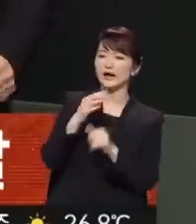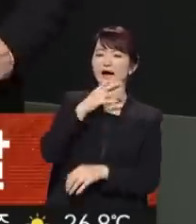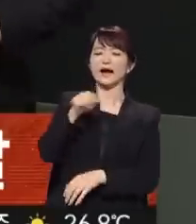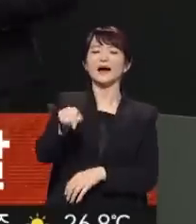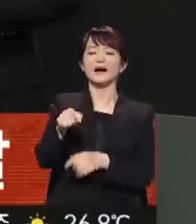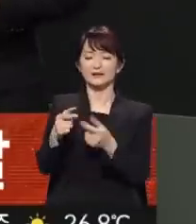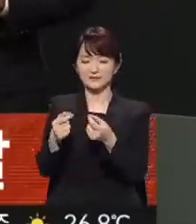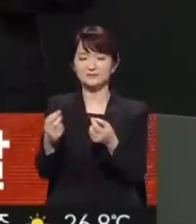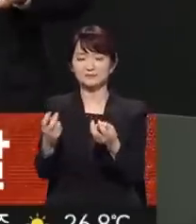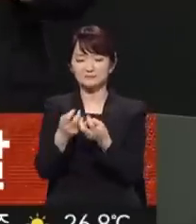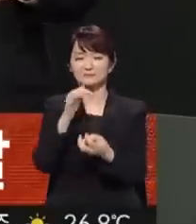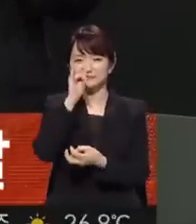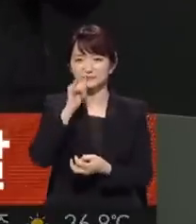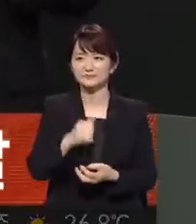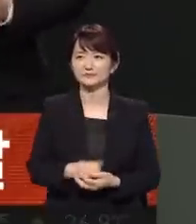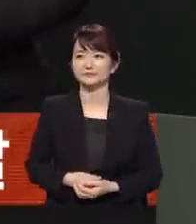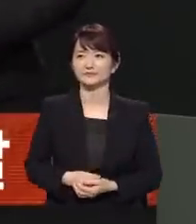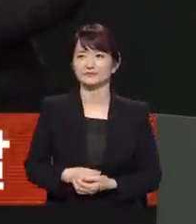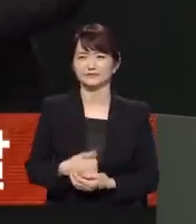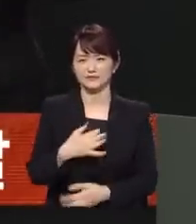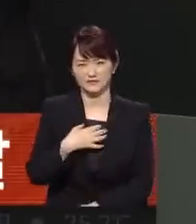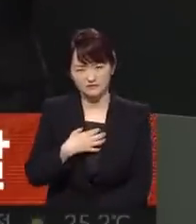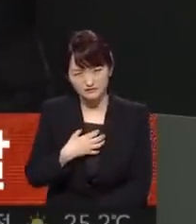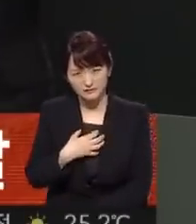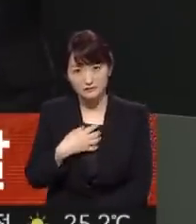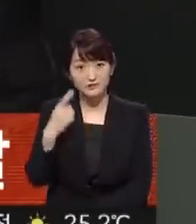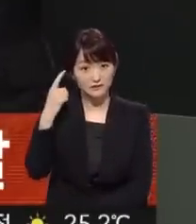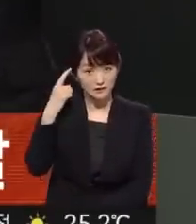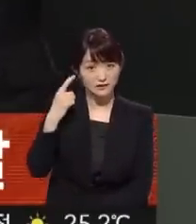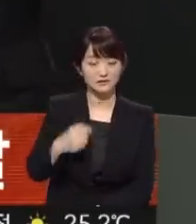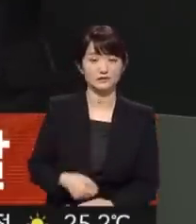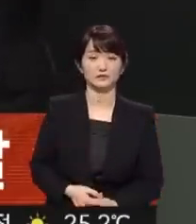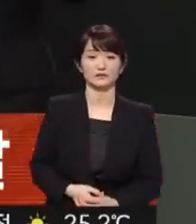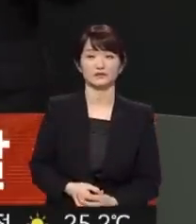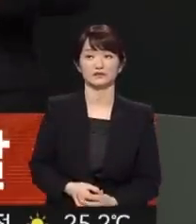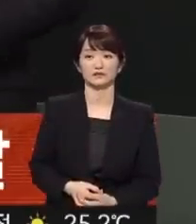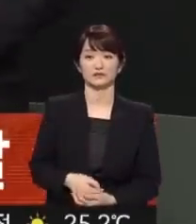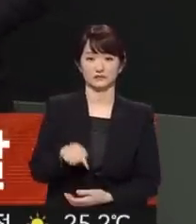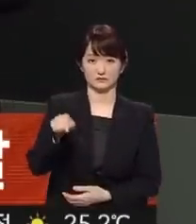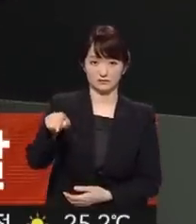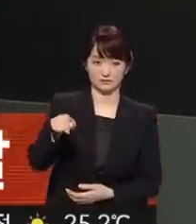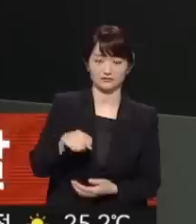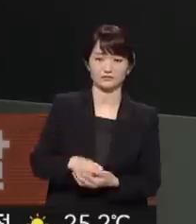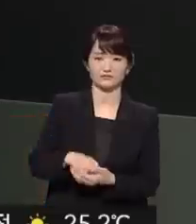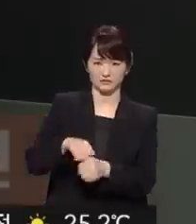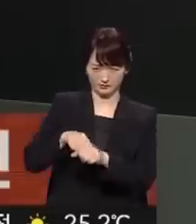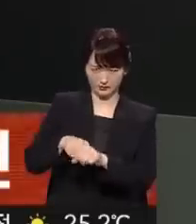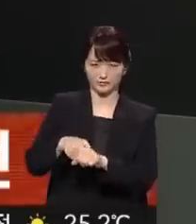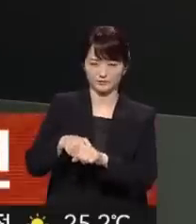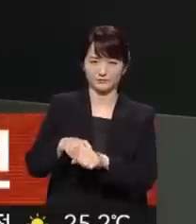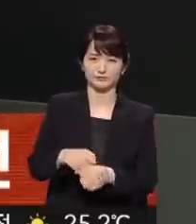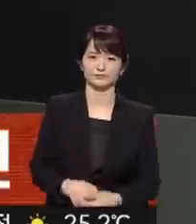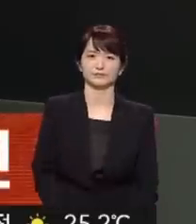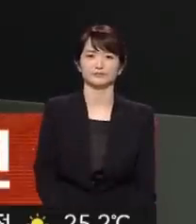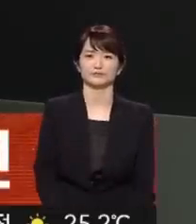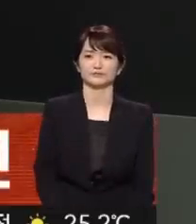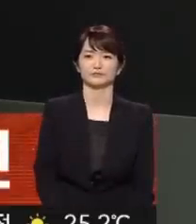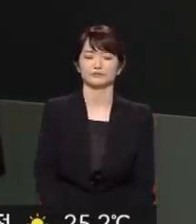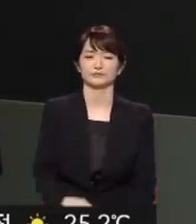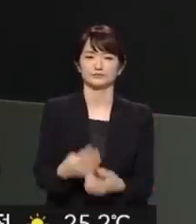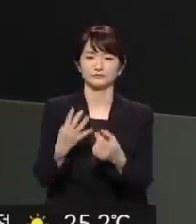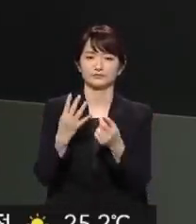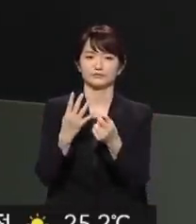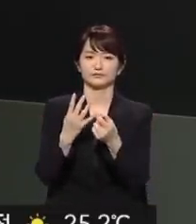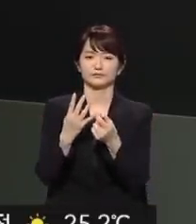저런 방법이 있었구나 하실까 봐 걱정스러운데요. 들으셨죠? 박 변호사님 말씀. 이거 처벌받습니다. 자 다음 뉴스